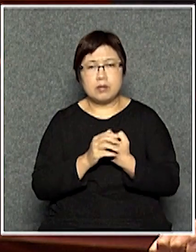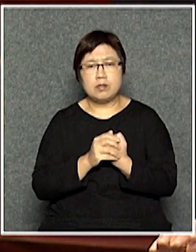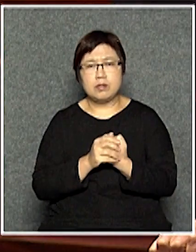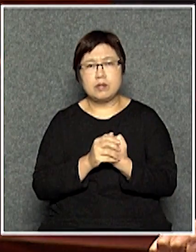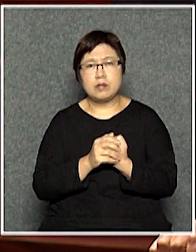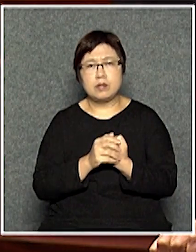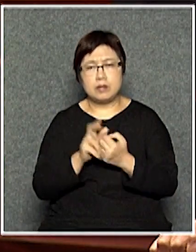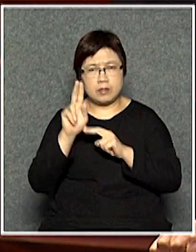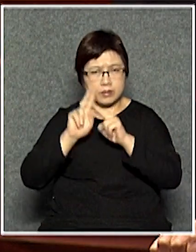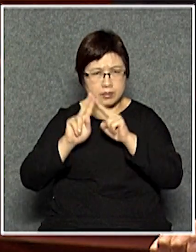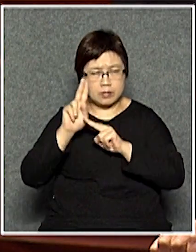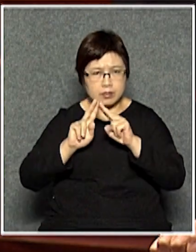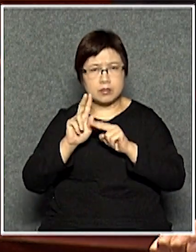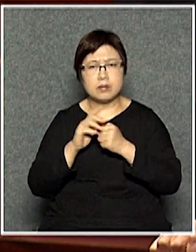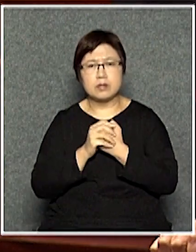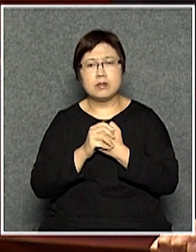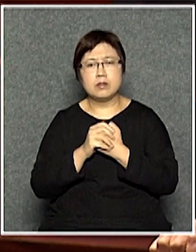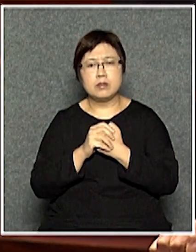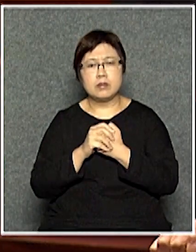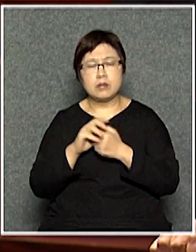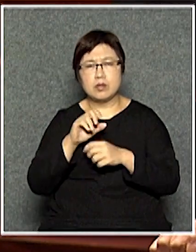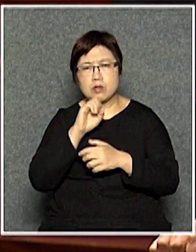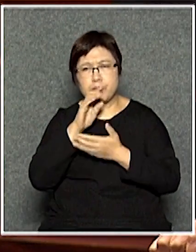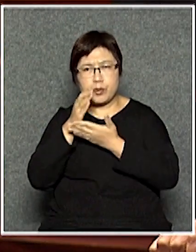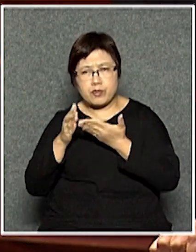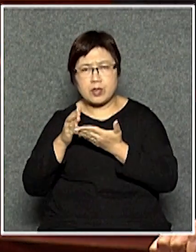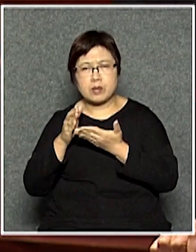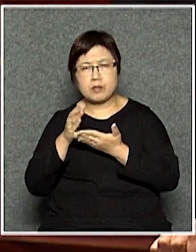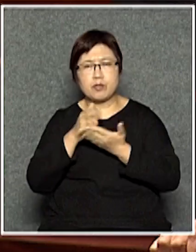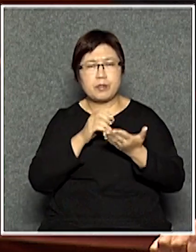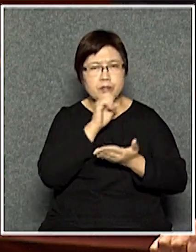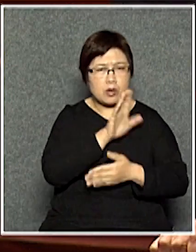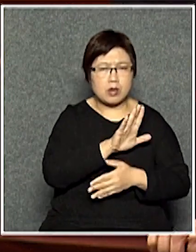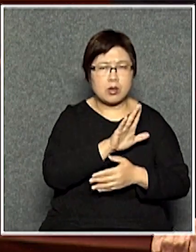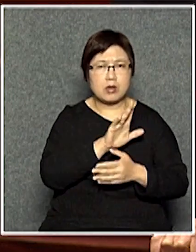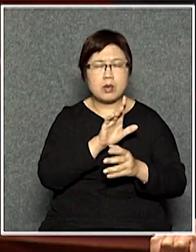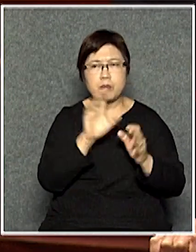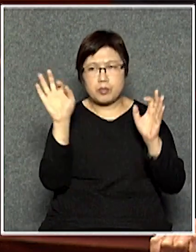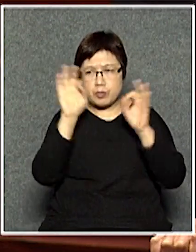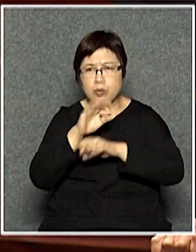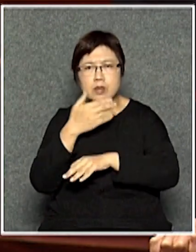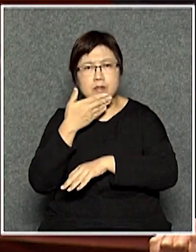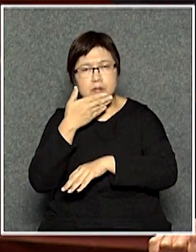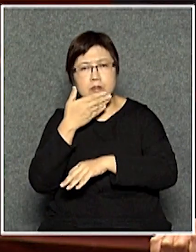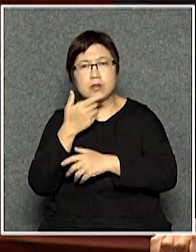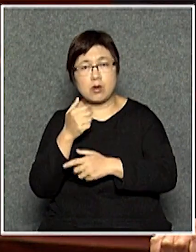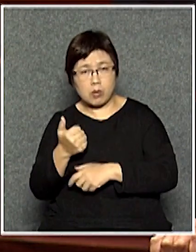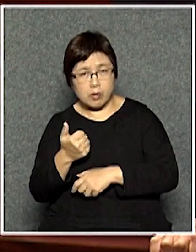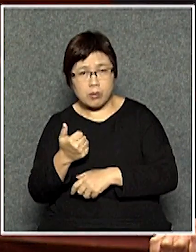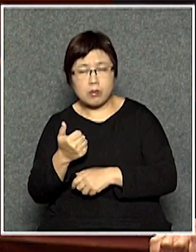將歷史講一些不講一些，誤導我們的年輕人有好處